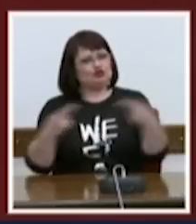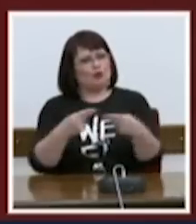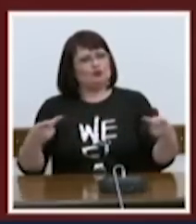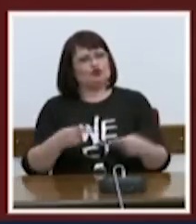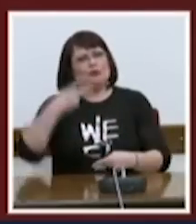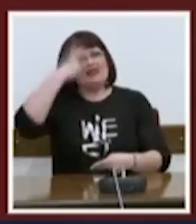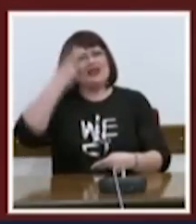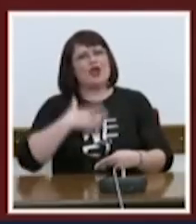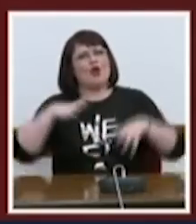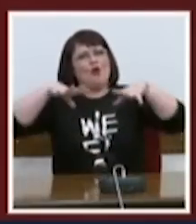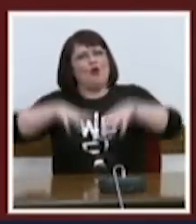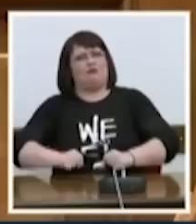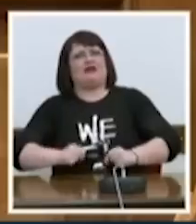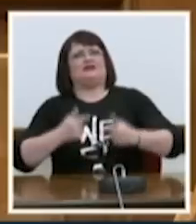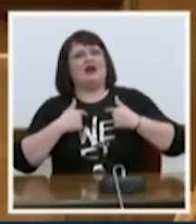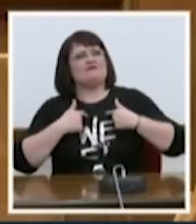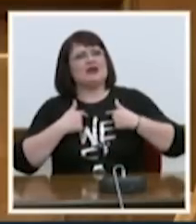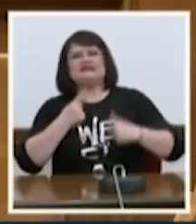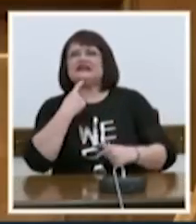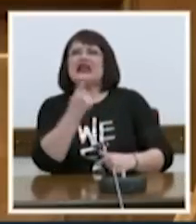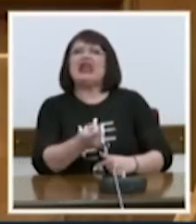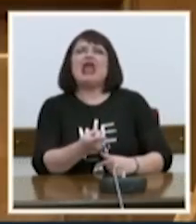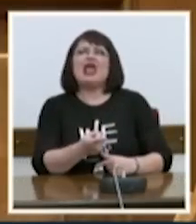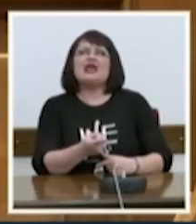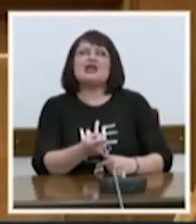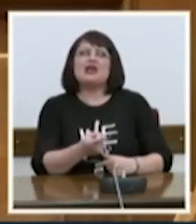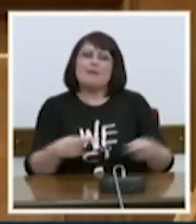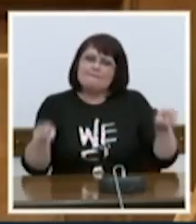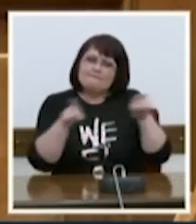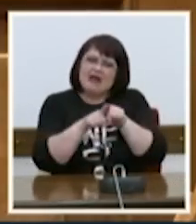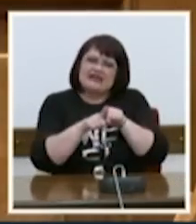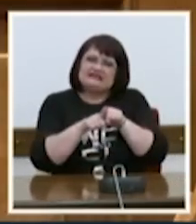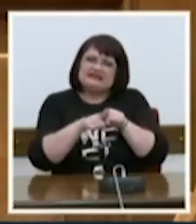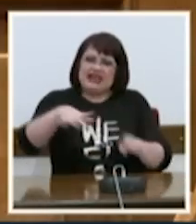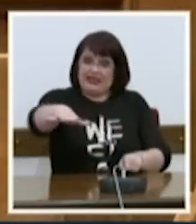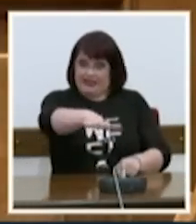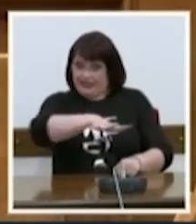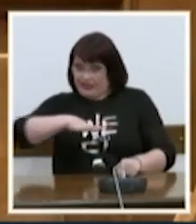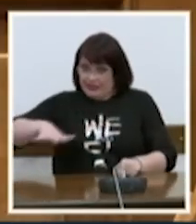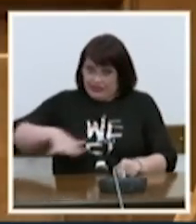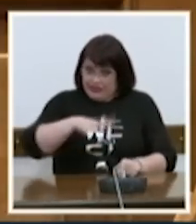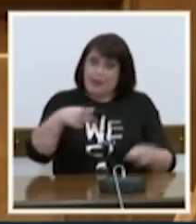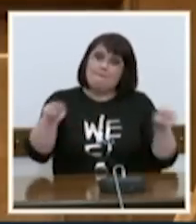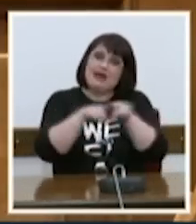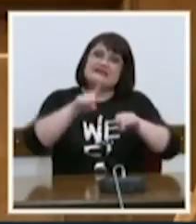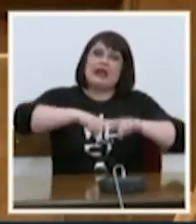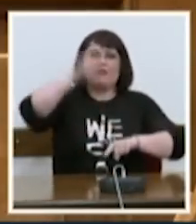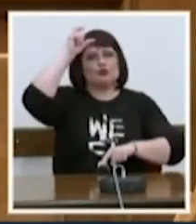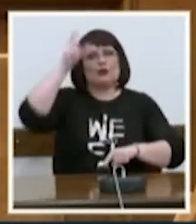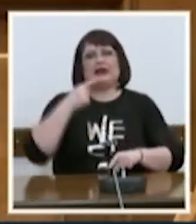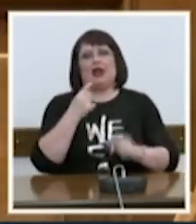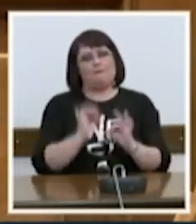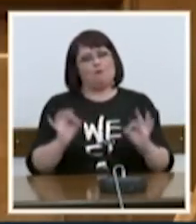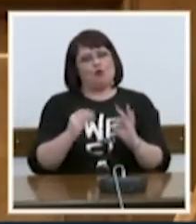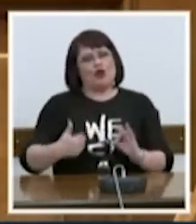της χώρας με τη λεγόμενη συνδιαχείριση του Αιγαίου, για την οποία βέβαια αμύωτο